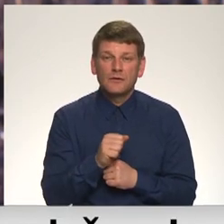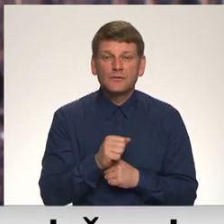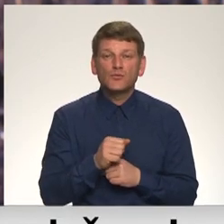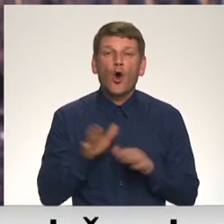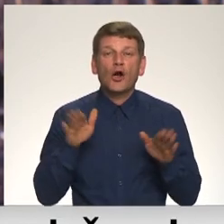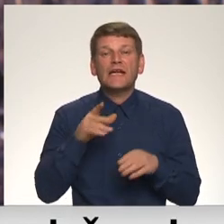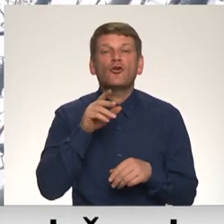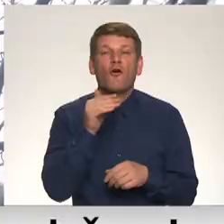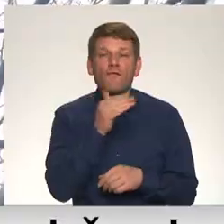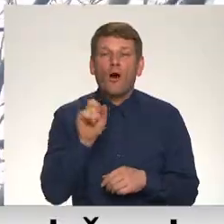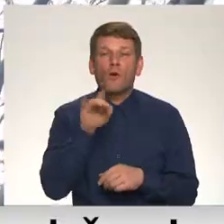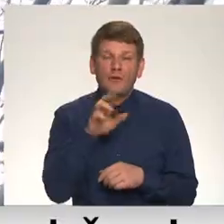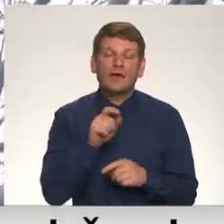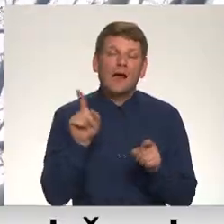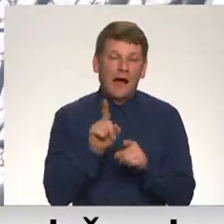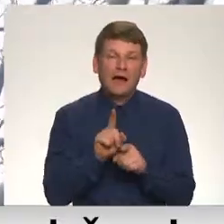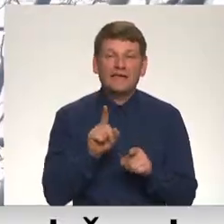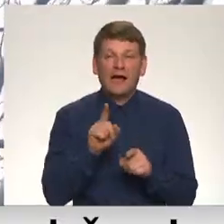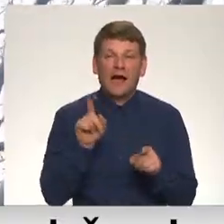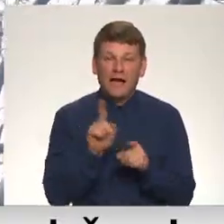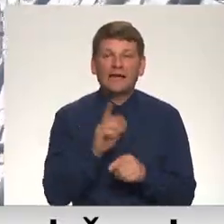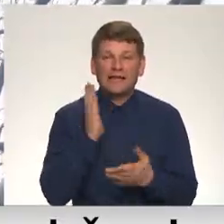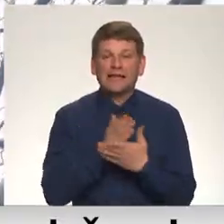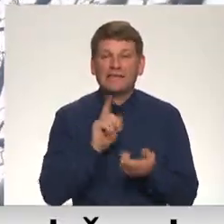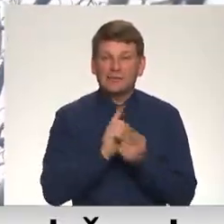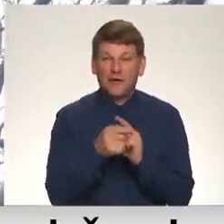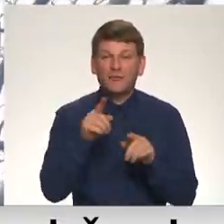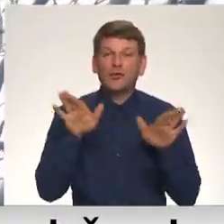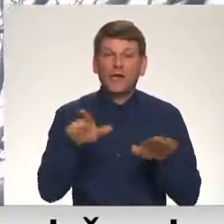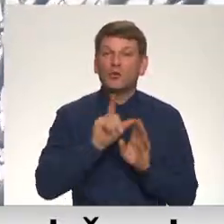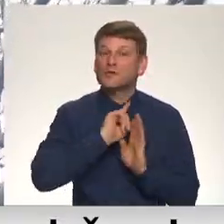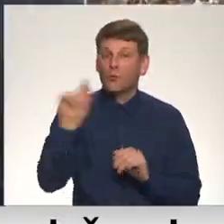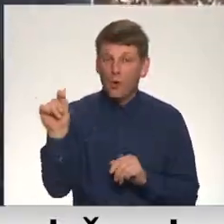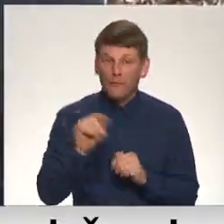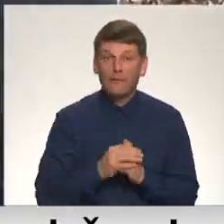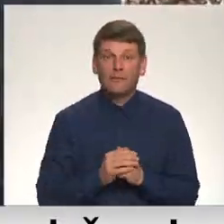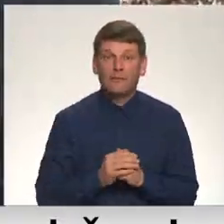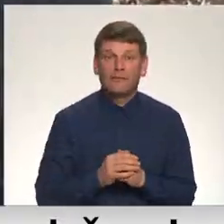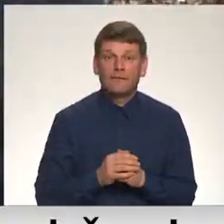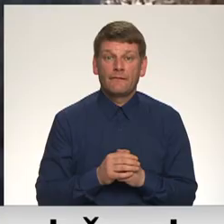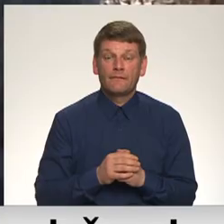ornitofauna arī tiks izmainīta. Viņš lidos prom. Viņš